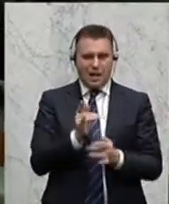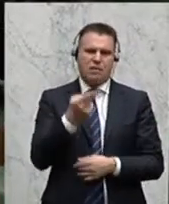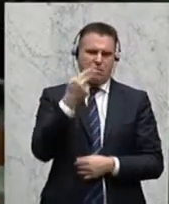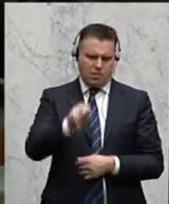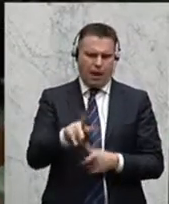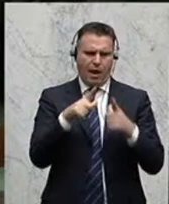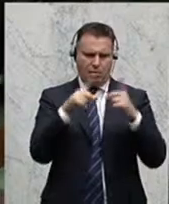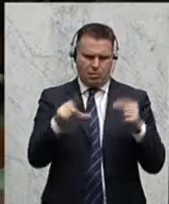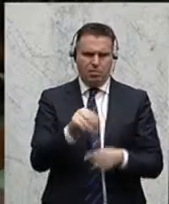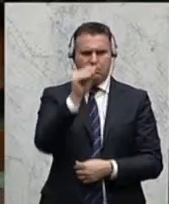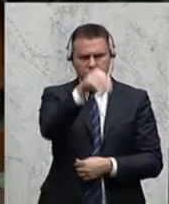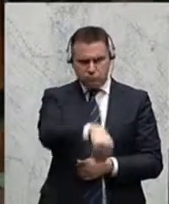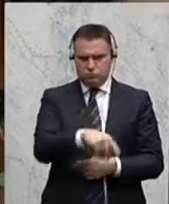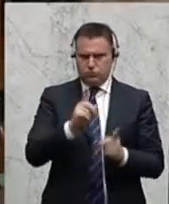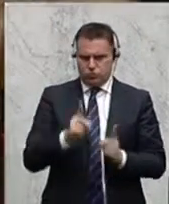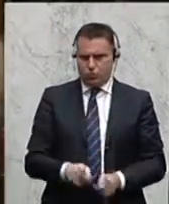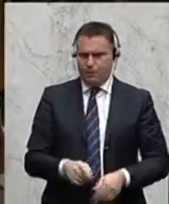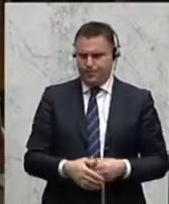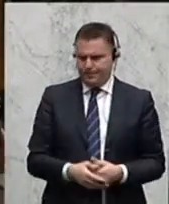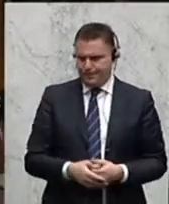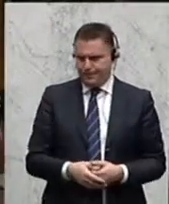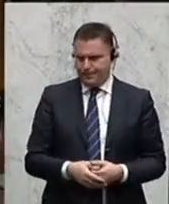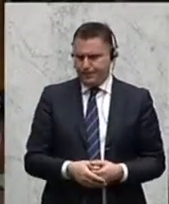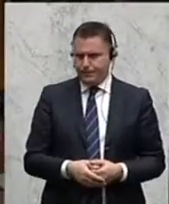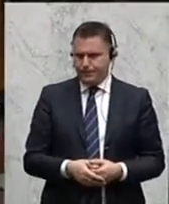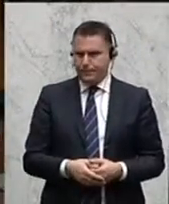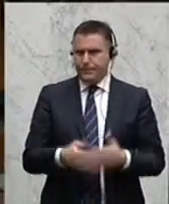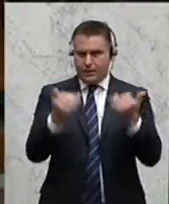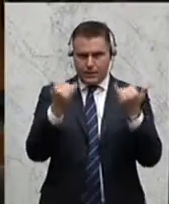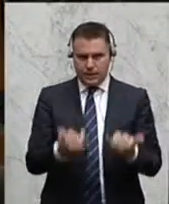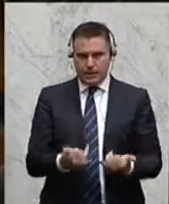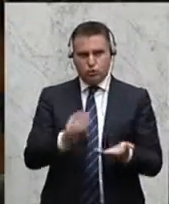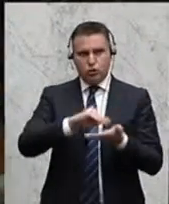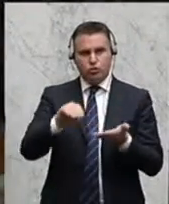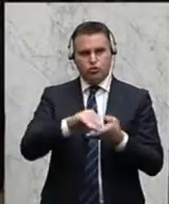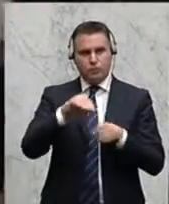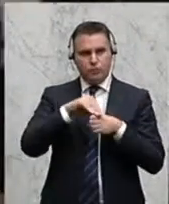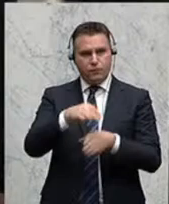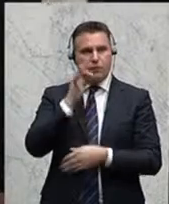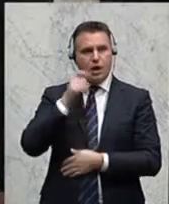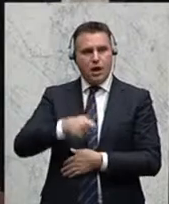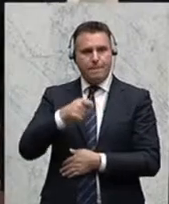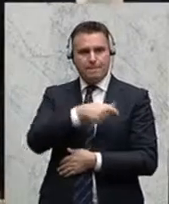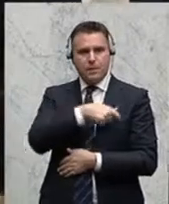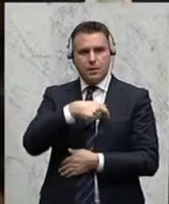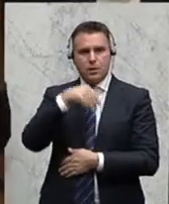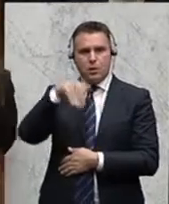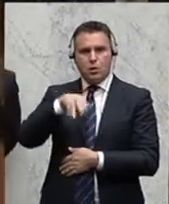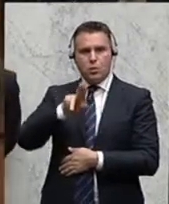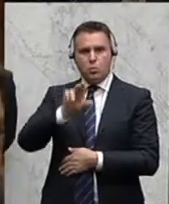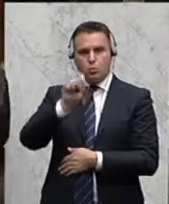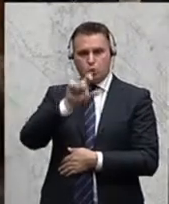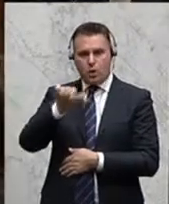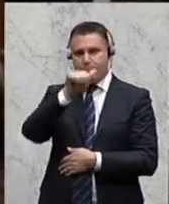stimmen, Nein-Stimmzettel in die Urne zu werfen. Bitte nun die Schriftführerin, Frau Abgeordnete Magistra Musiol, mit